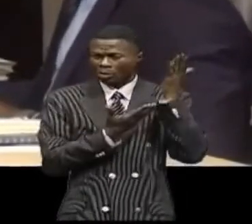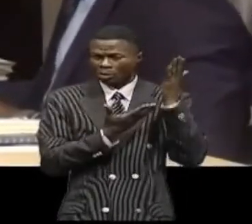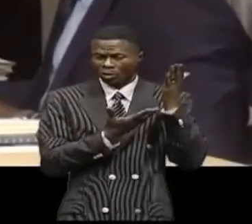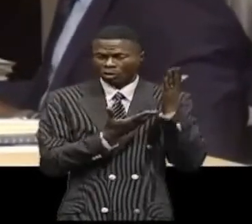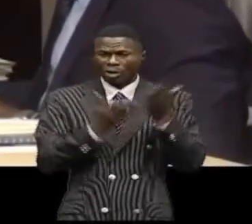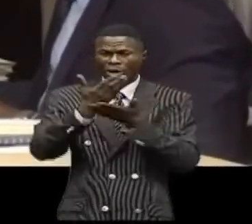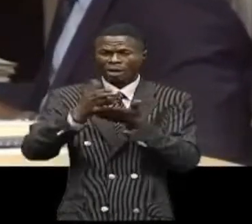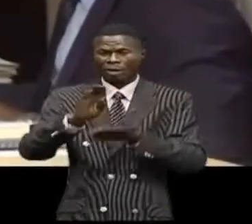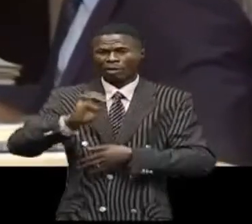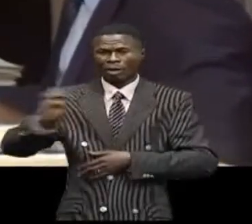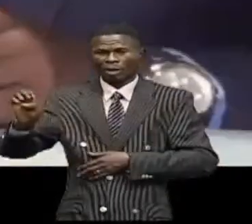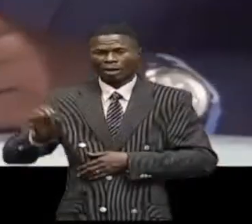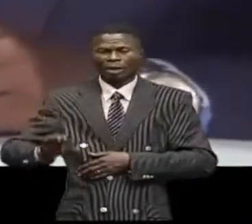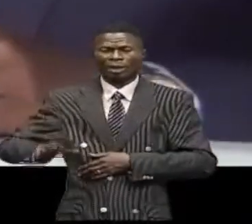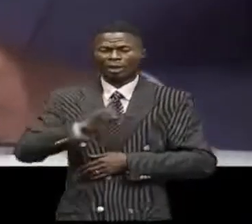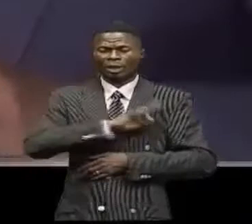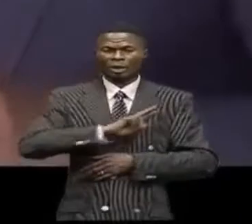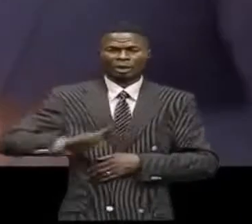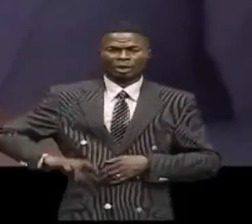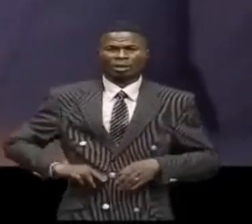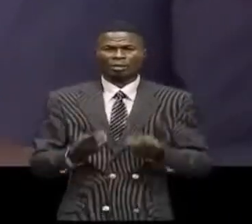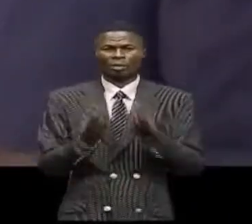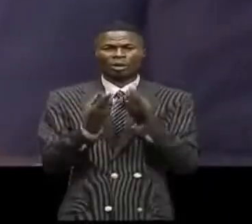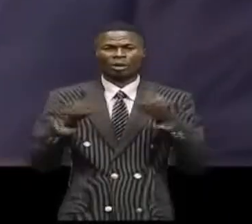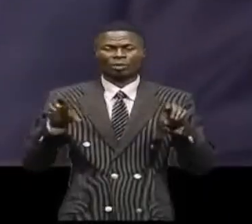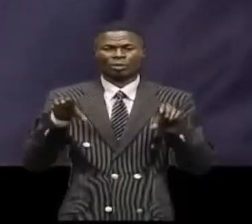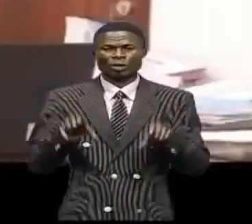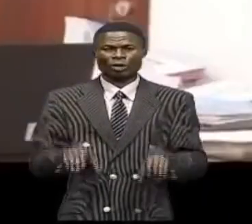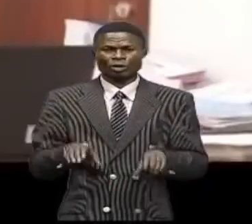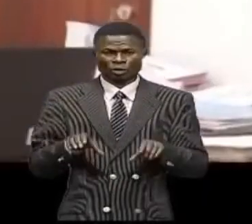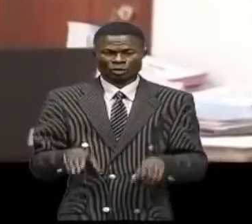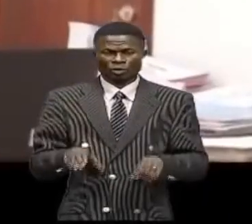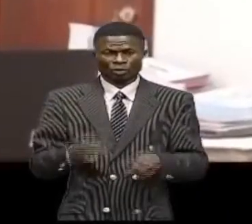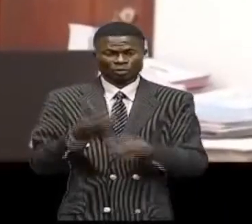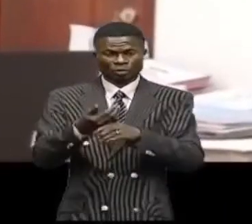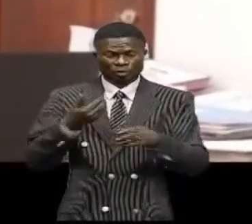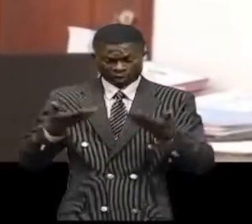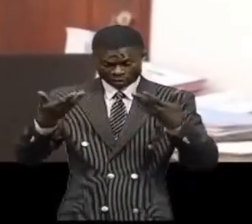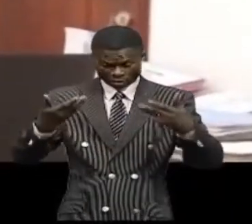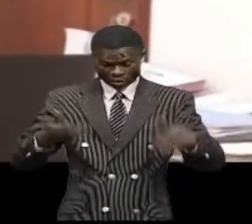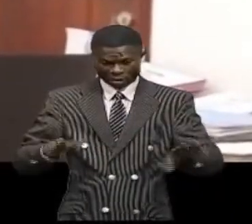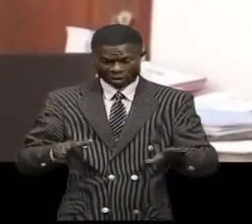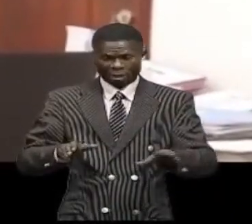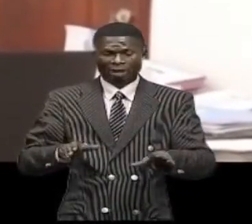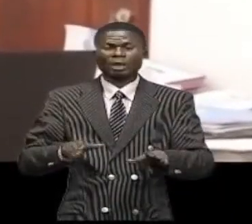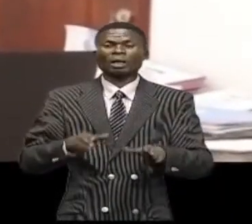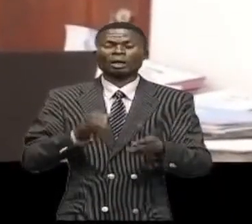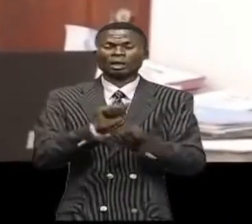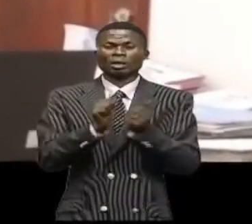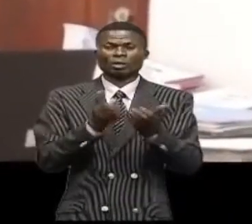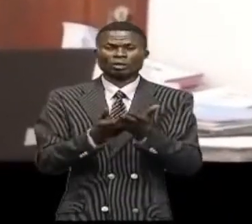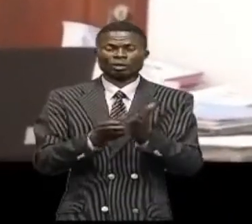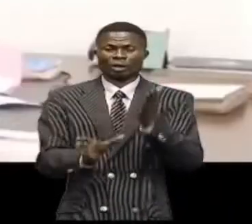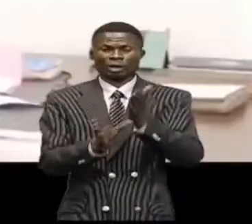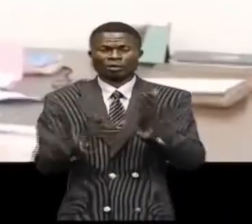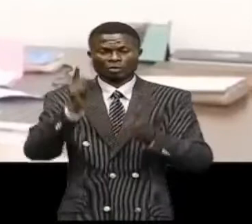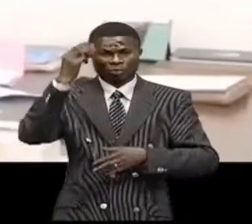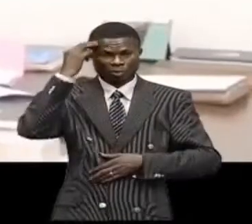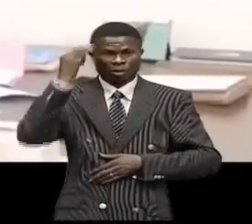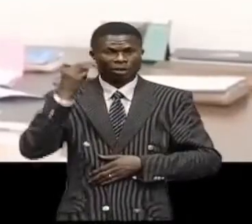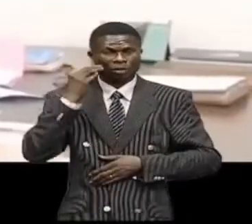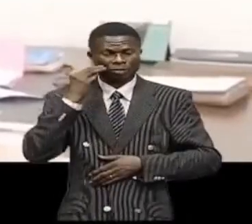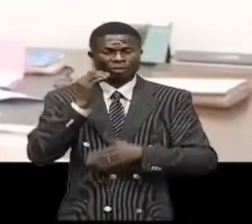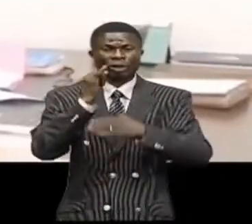la partie est de la République démocratique du Congo. Avant de terminer son propos, le vice-premier ministre, ministre